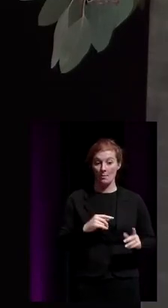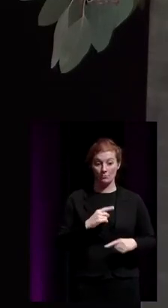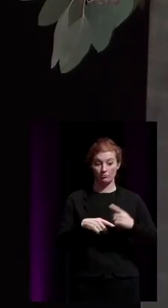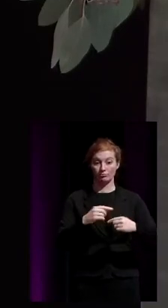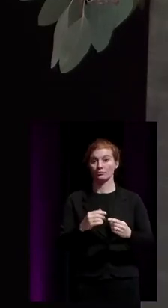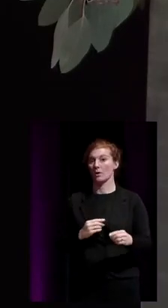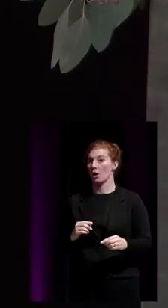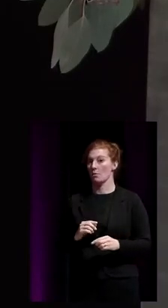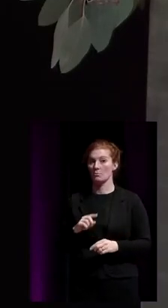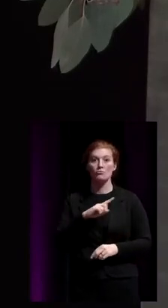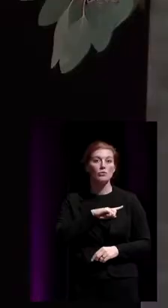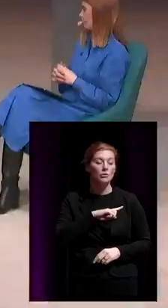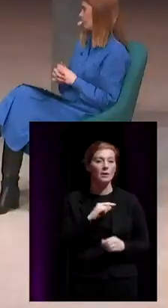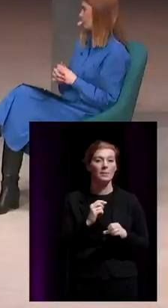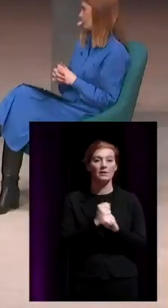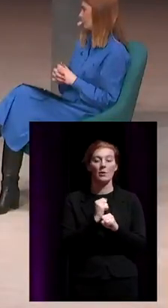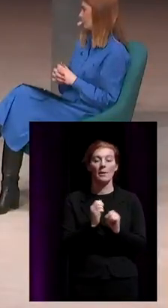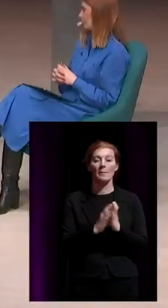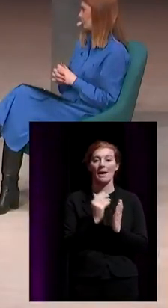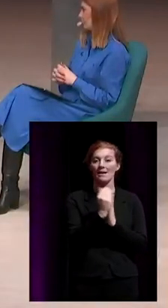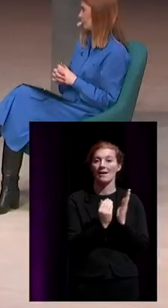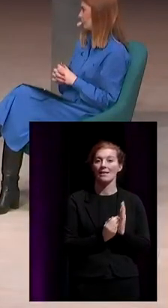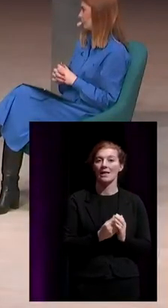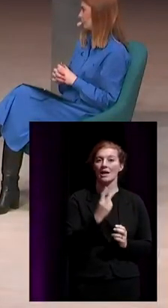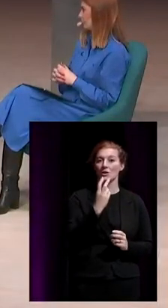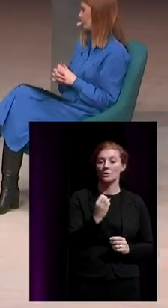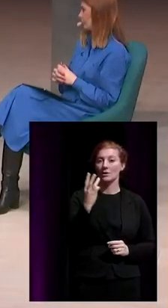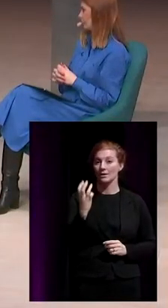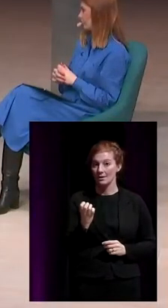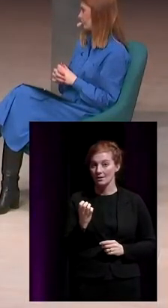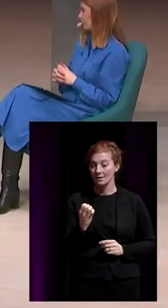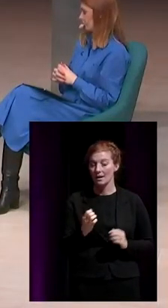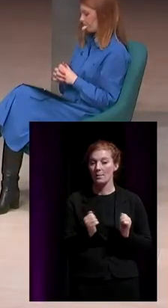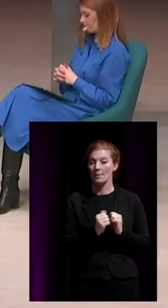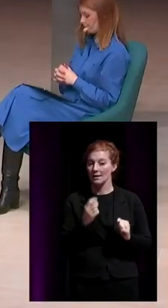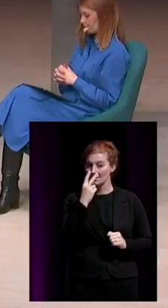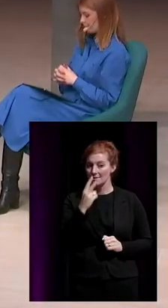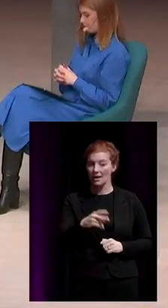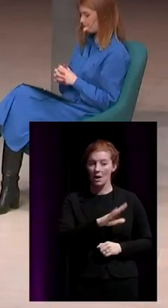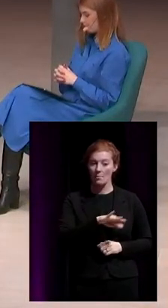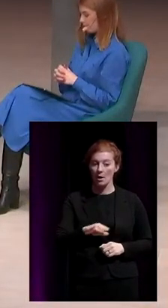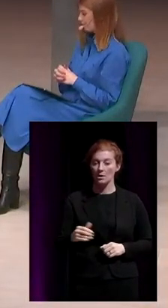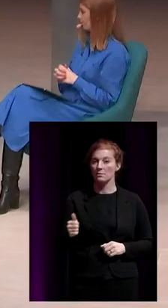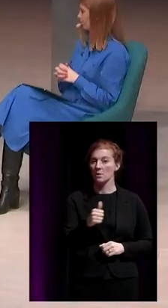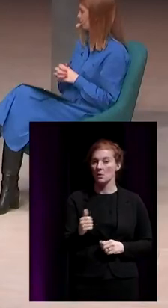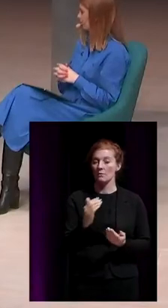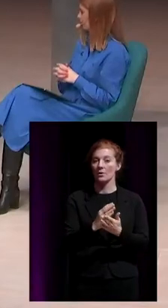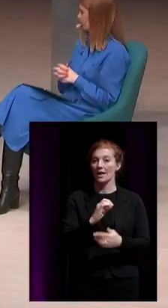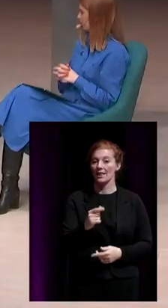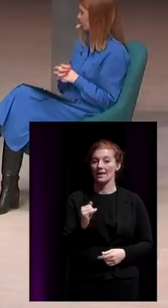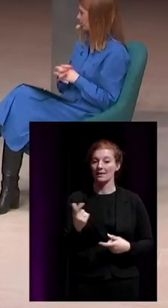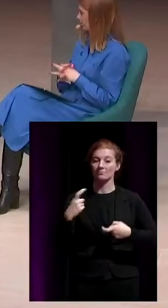Agenda 2030. Det här att sätta in barnets behov och barnets rättigheter i det här